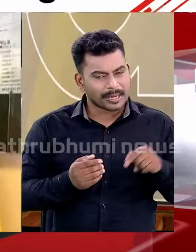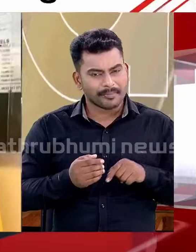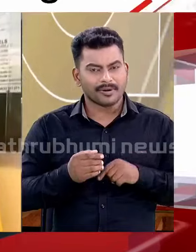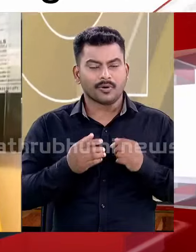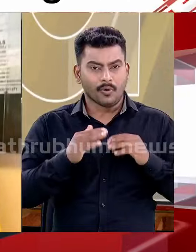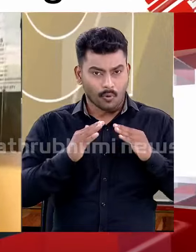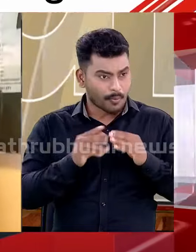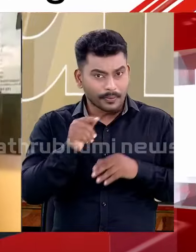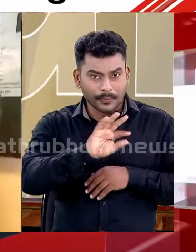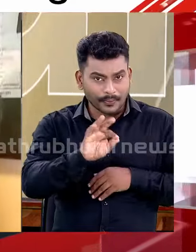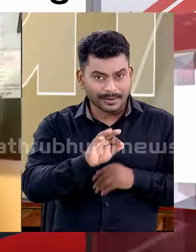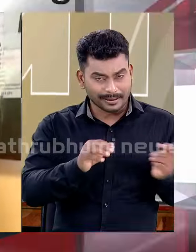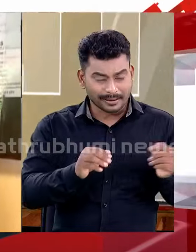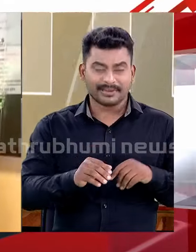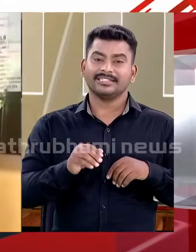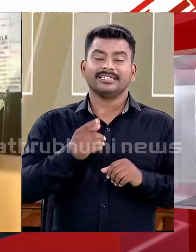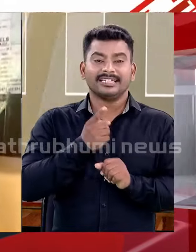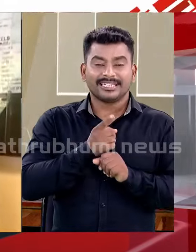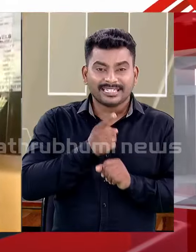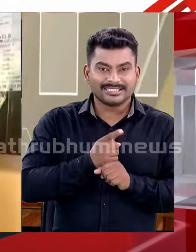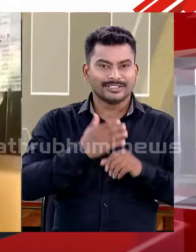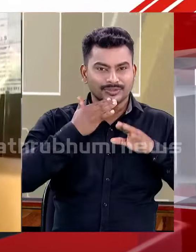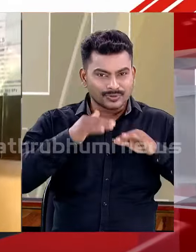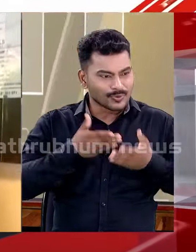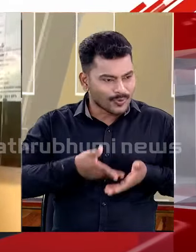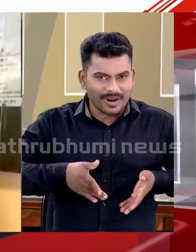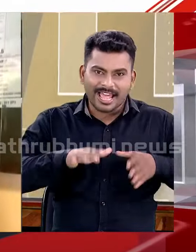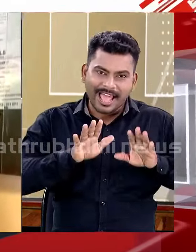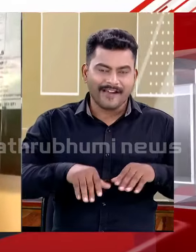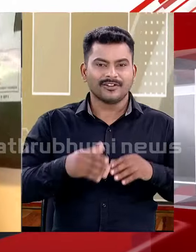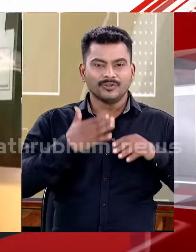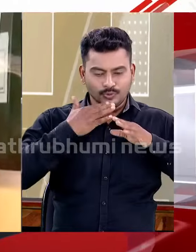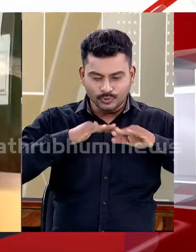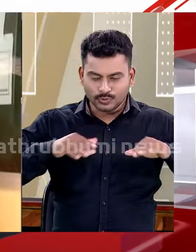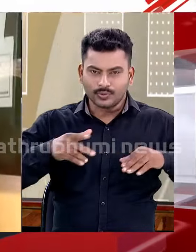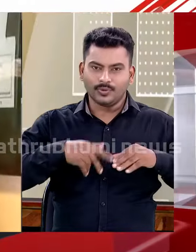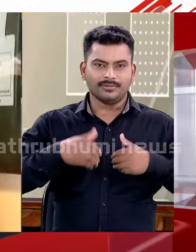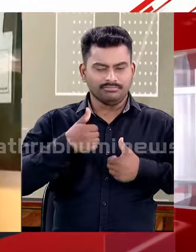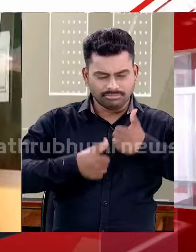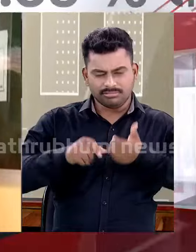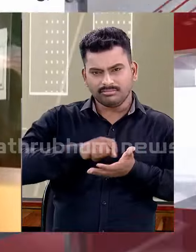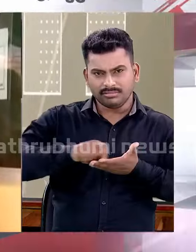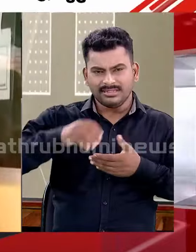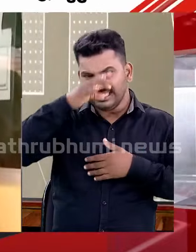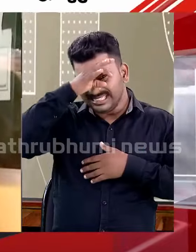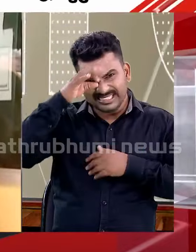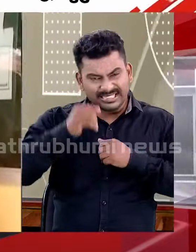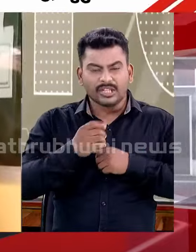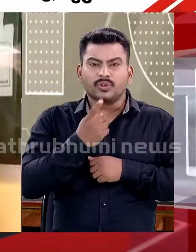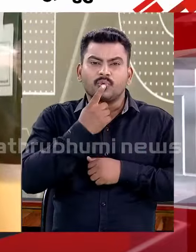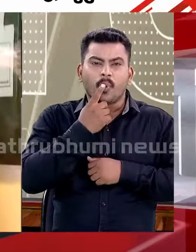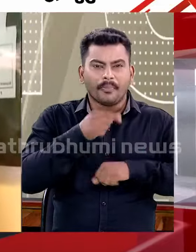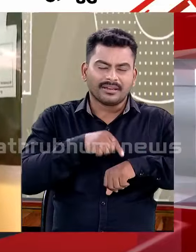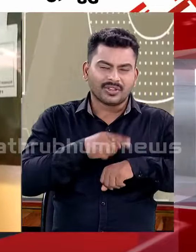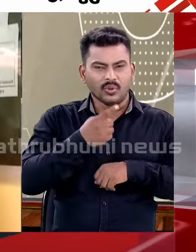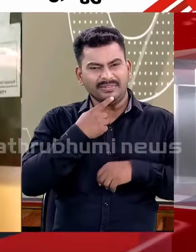വന്ന് നോക്കിയല്ലേ? ടീച്ചേഴ്സും സ്റ്റുഡൻസും ഒക്കെ ഉണ്ടാവല്ലോ, അപ്പൊ ഇവിടെ വന്ന് നോക്കി. കുട്ടികളെ ഇവിടെ കഷ്ടപ്പെട്ട എഴുതിയാ, നല്ല ചൂടൊക്കെ സഹിച്ച് നോമ്പോ ആയിരുന്നല്ലോ,